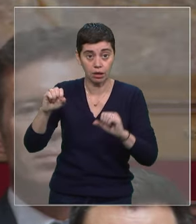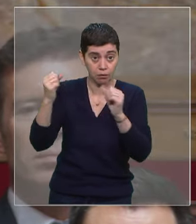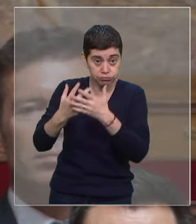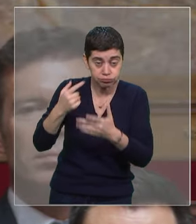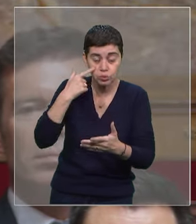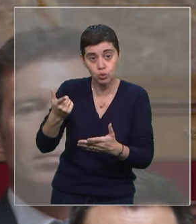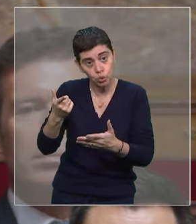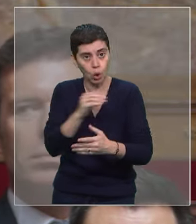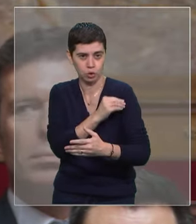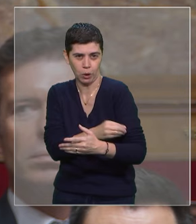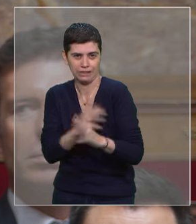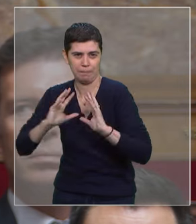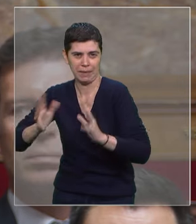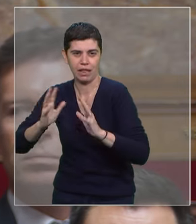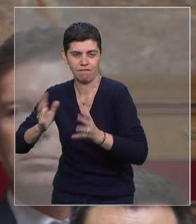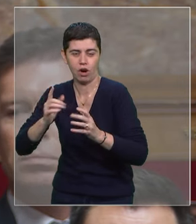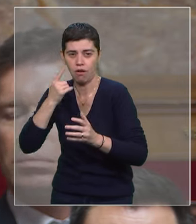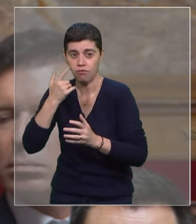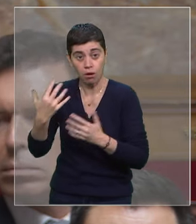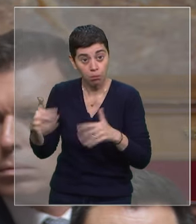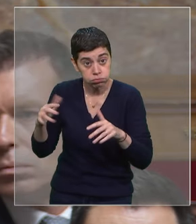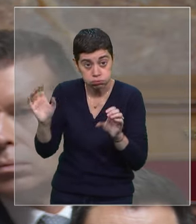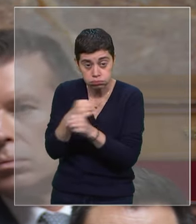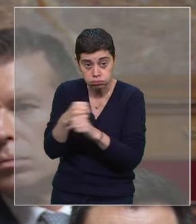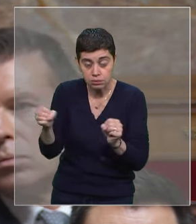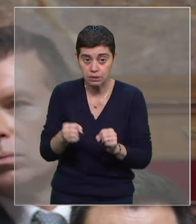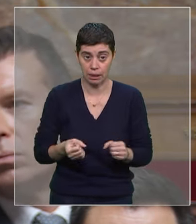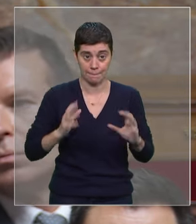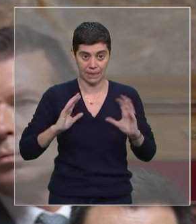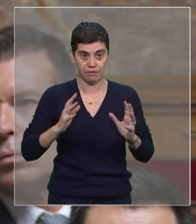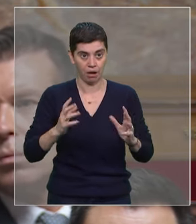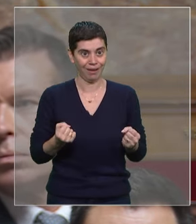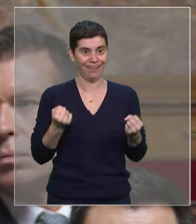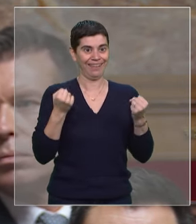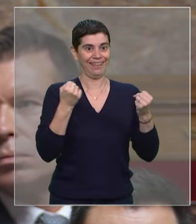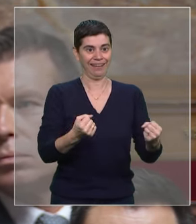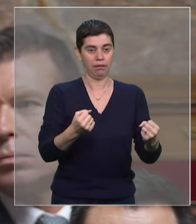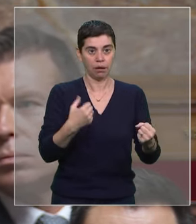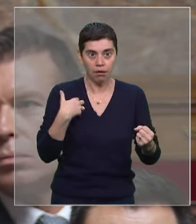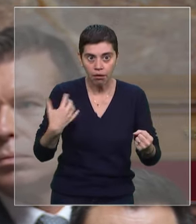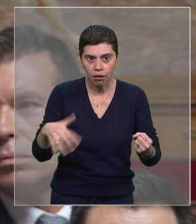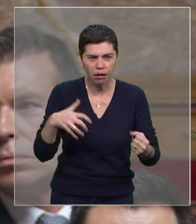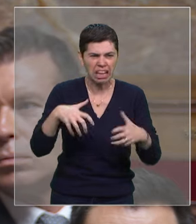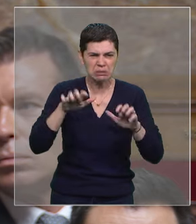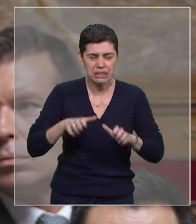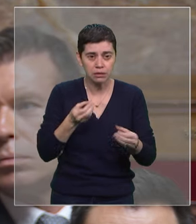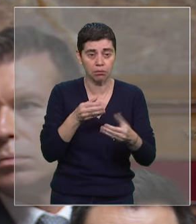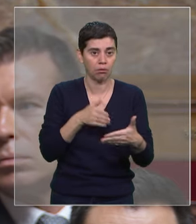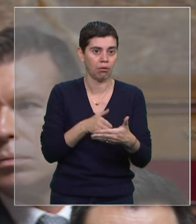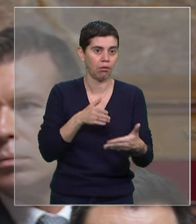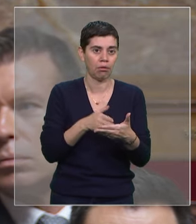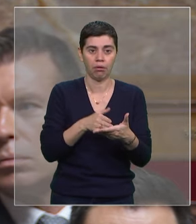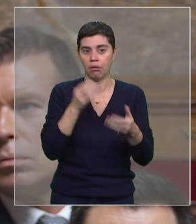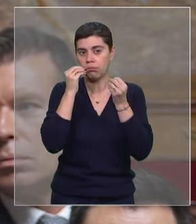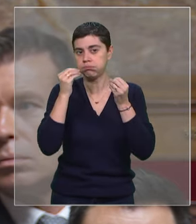sportif. Nous devons cependant reconnaître que l'engagement bénévole est parfois découragé par des obstacles administratifs, financiers ou